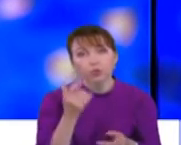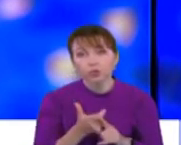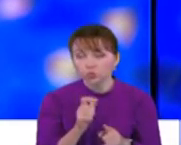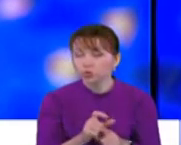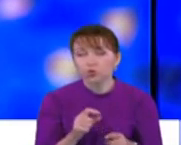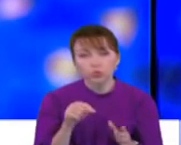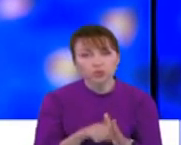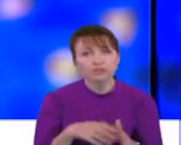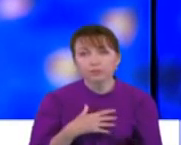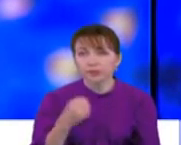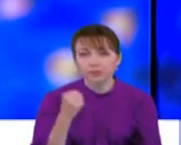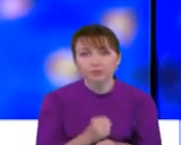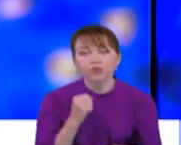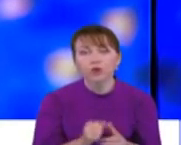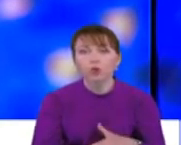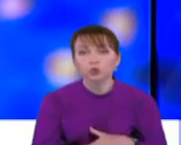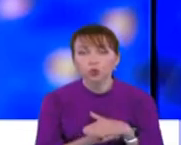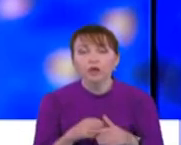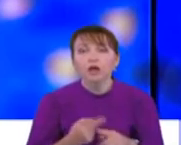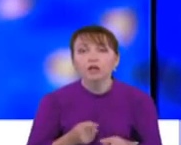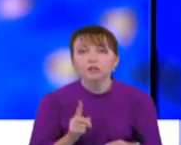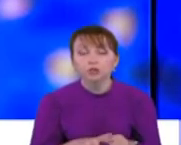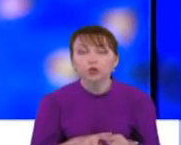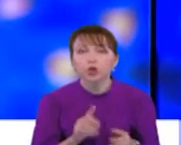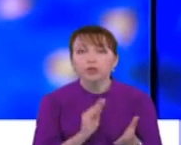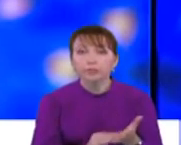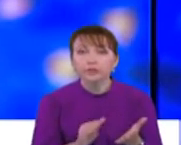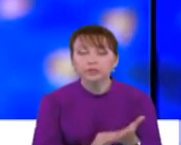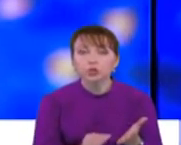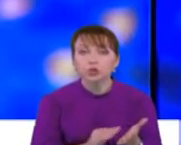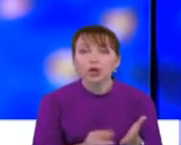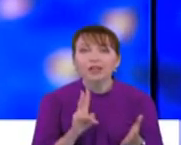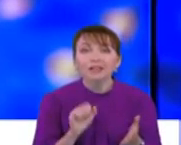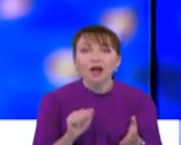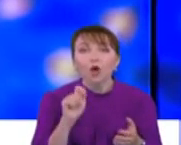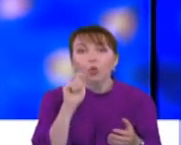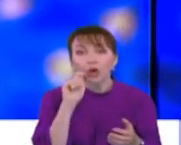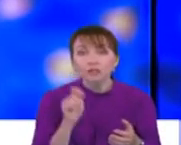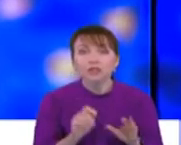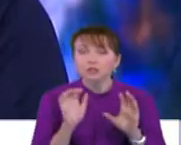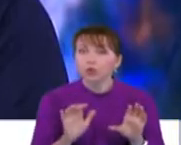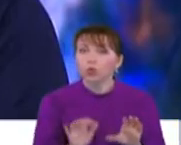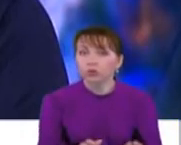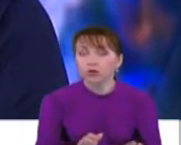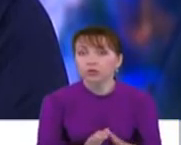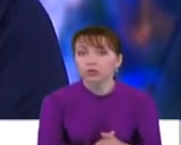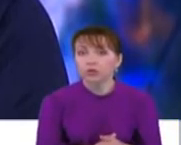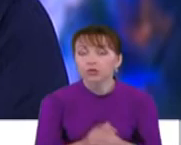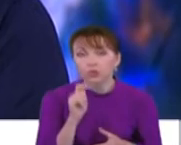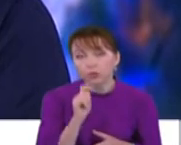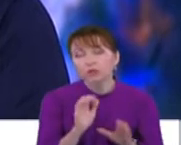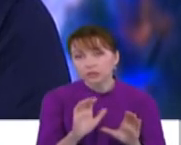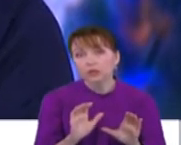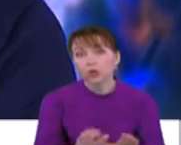і принципова основа всього цього, то написано на українських законах. От брати українські закони